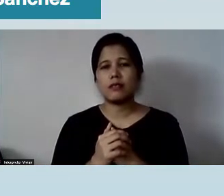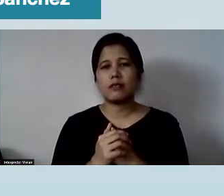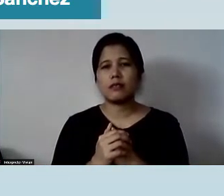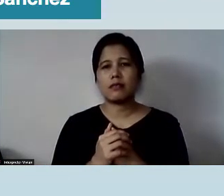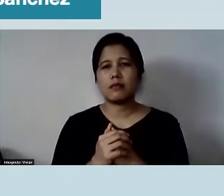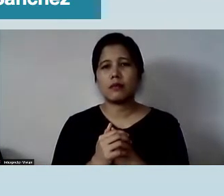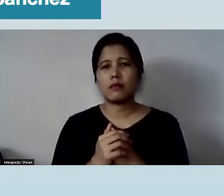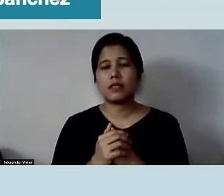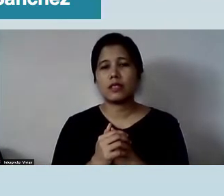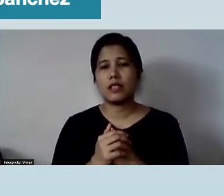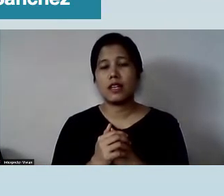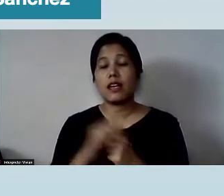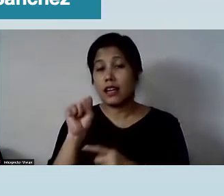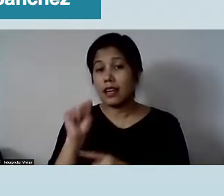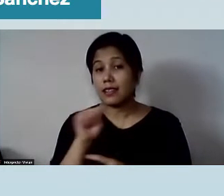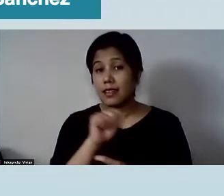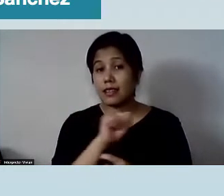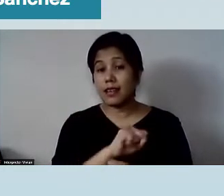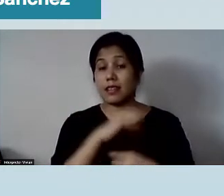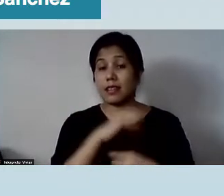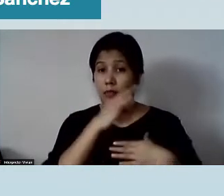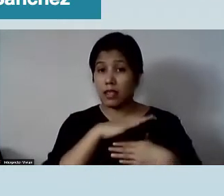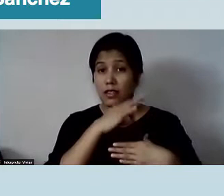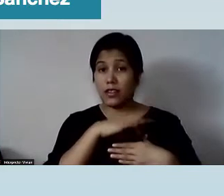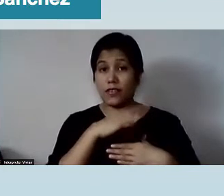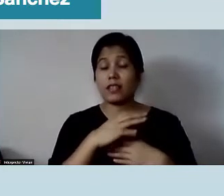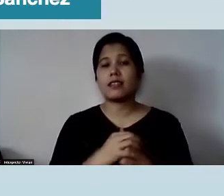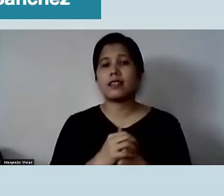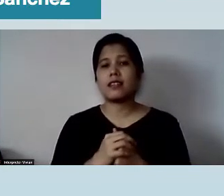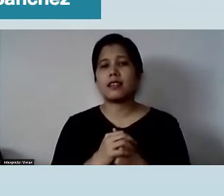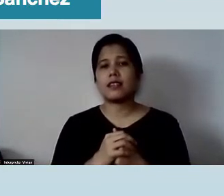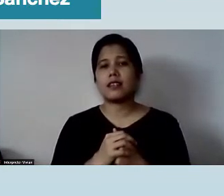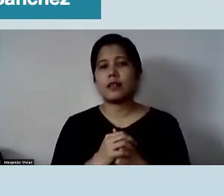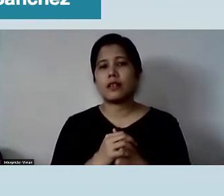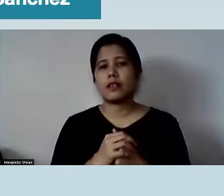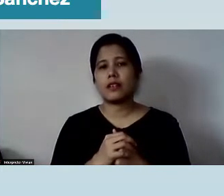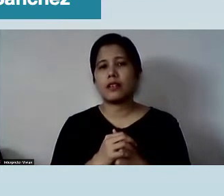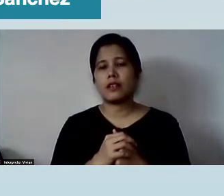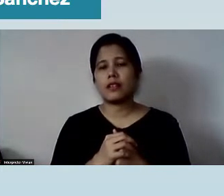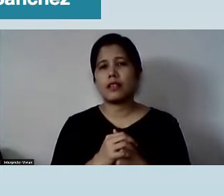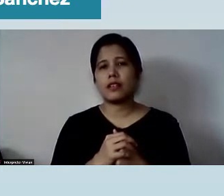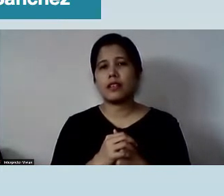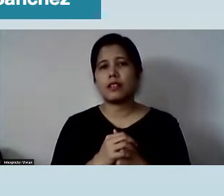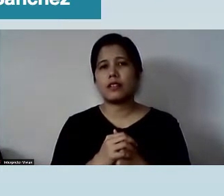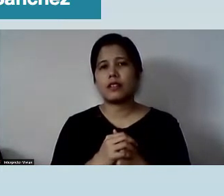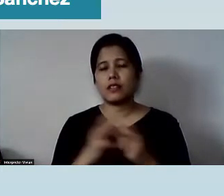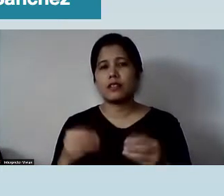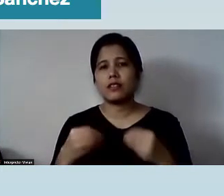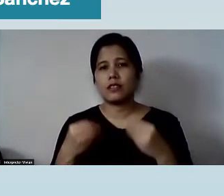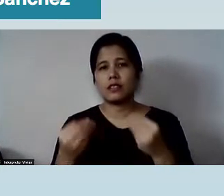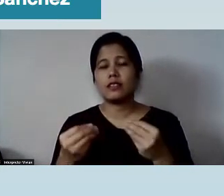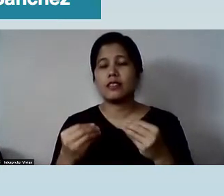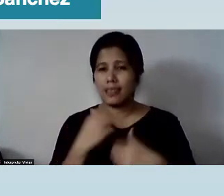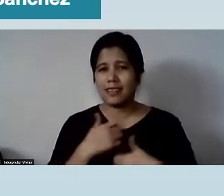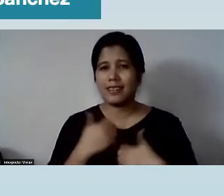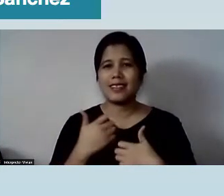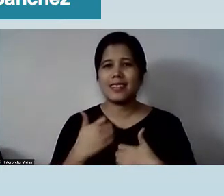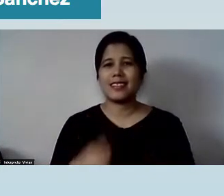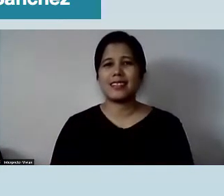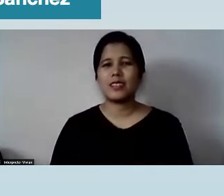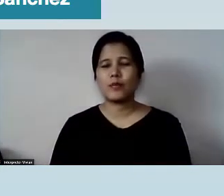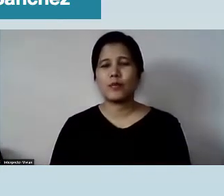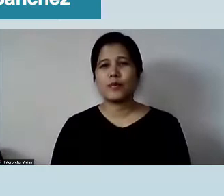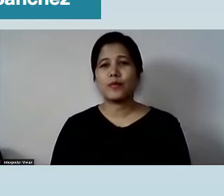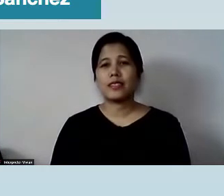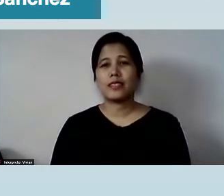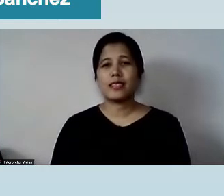No? Yung SSS benefits ninyo, the same that should be enjoyed na nandun